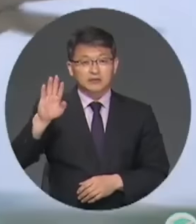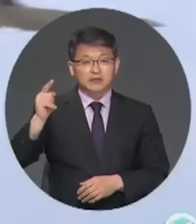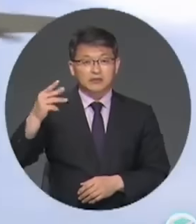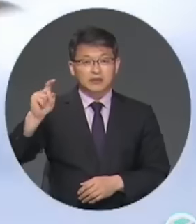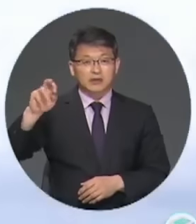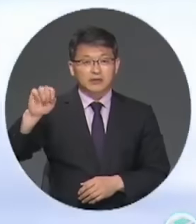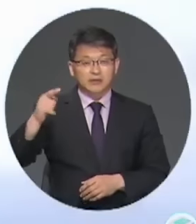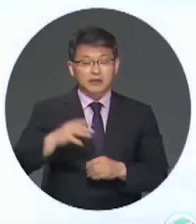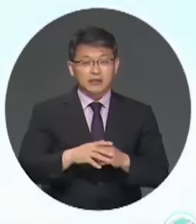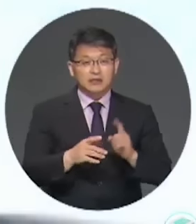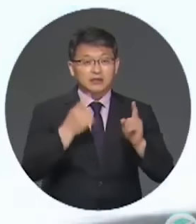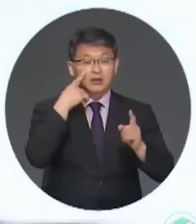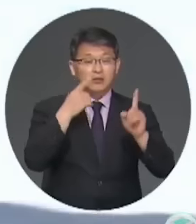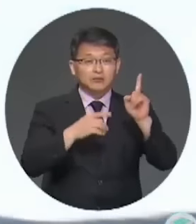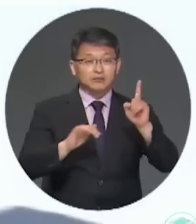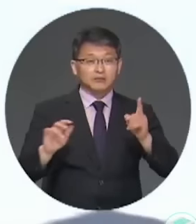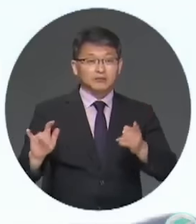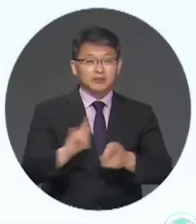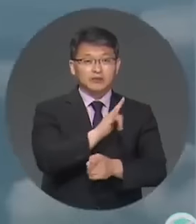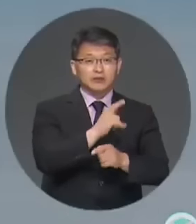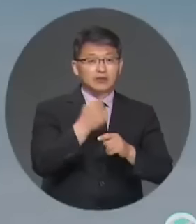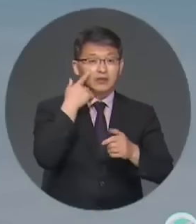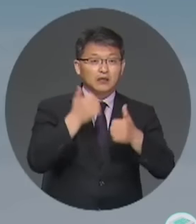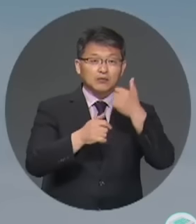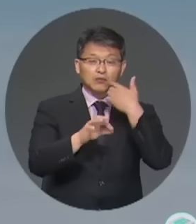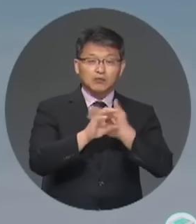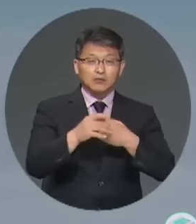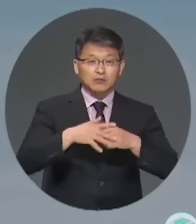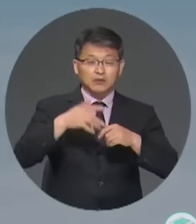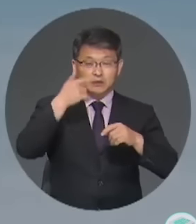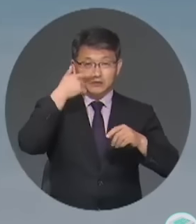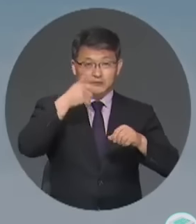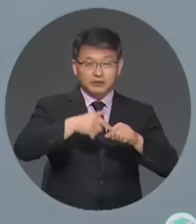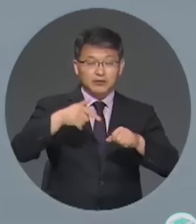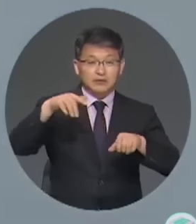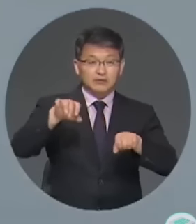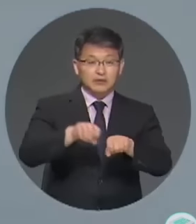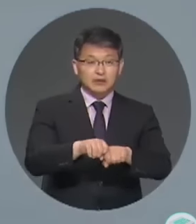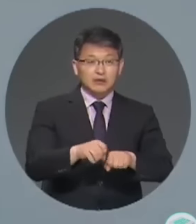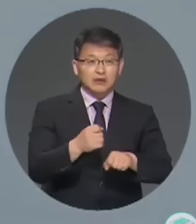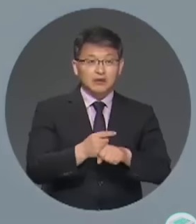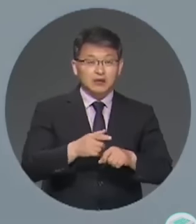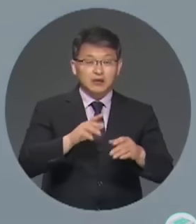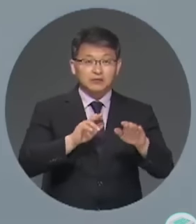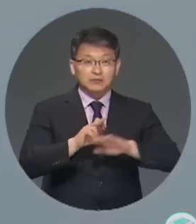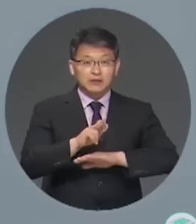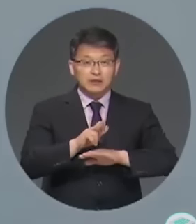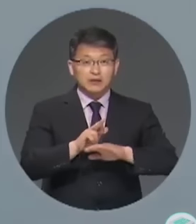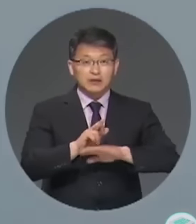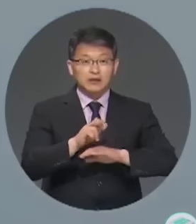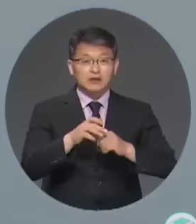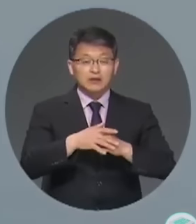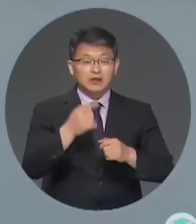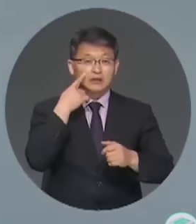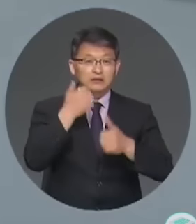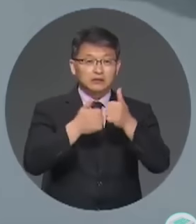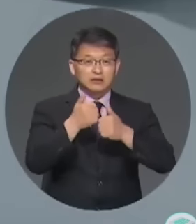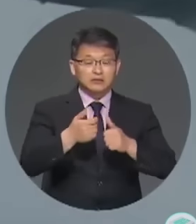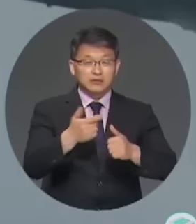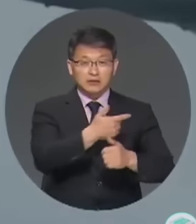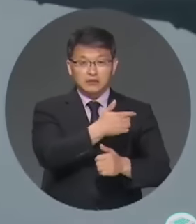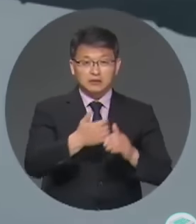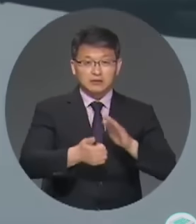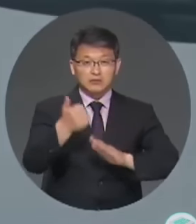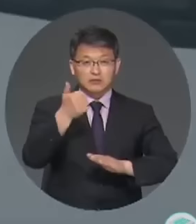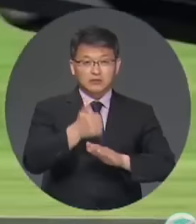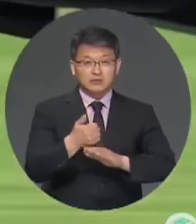그동안 CJ-1호기 시험 비행을 시작으로 공중급유 비행과 공대공 유도발사 시험에 성공하며 임무 영역을